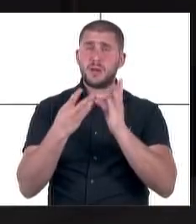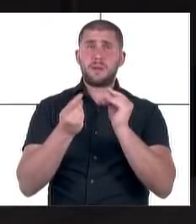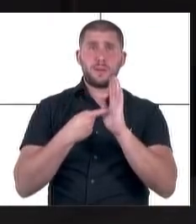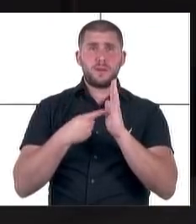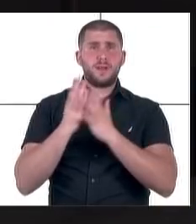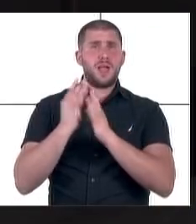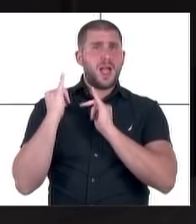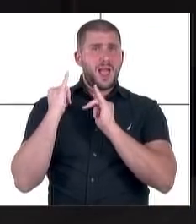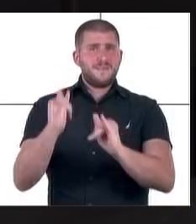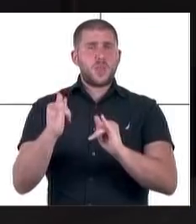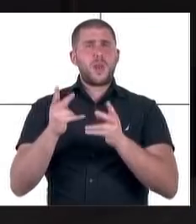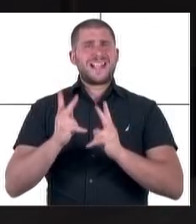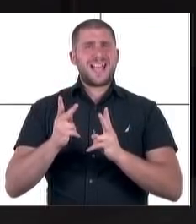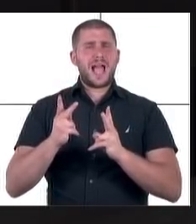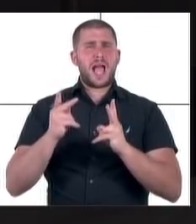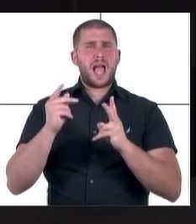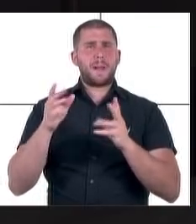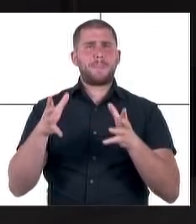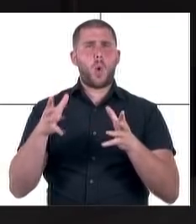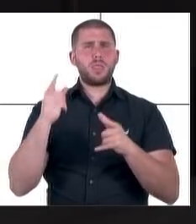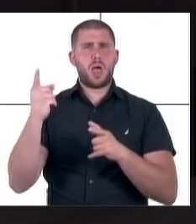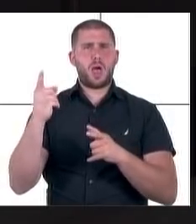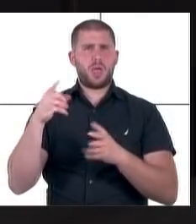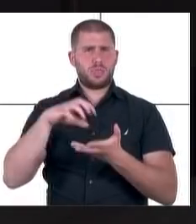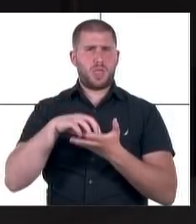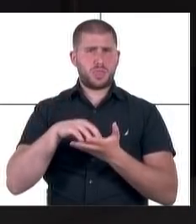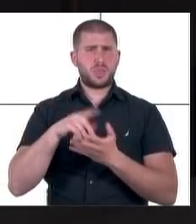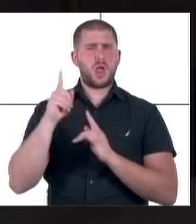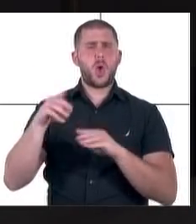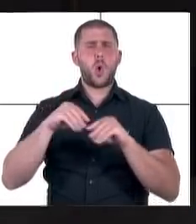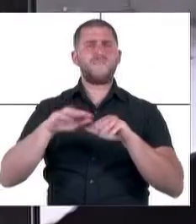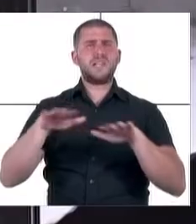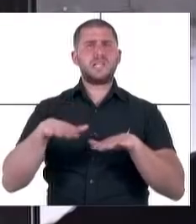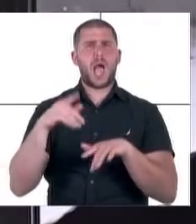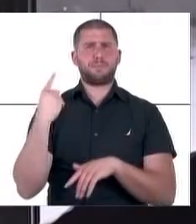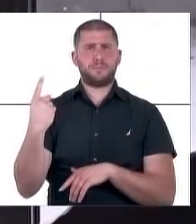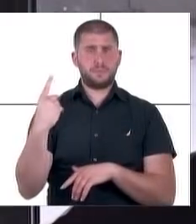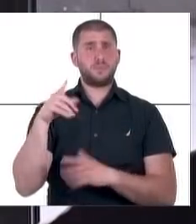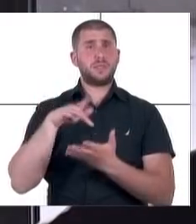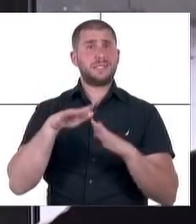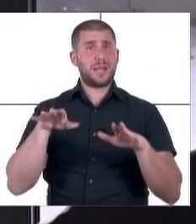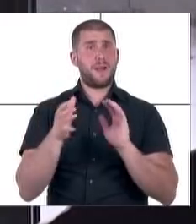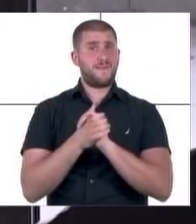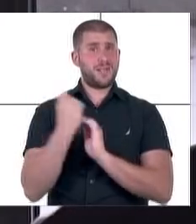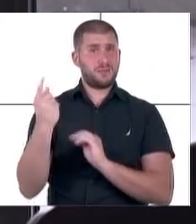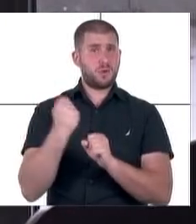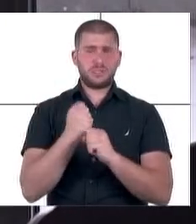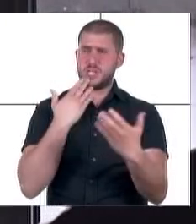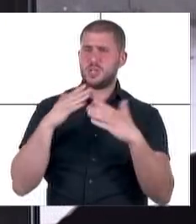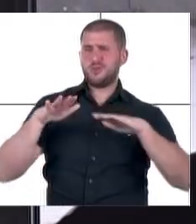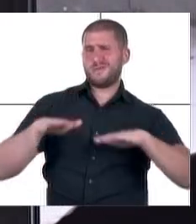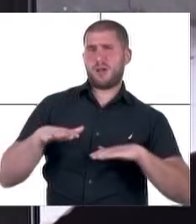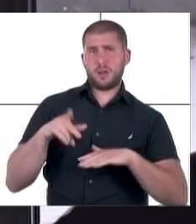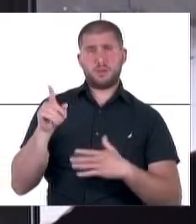הבאנו לבקשתו קרח מהמכונה בתחנה, אל חוף הים. נמצא בהם חברים שלו שעושה ישיבות שם,